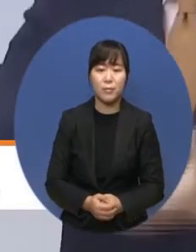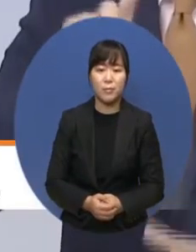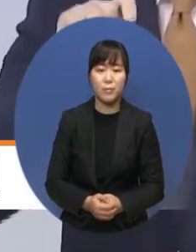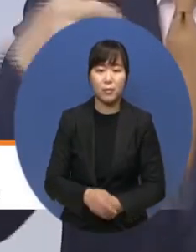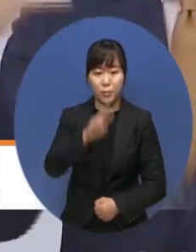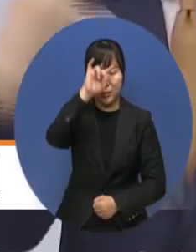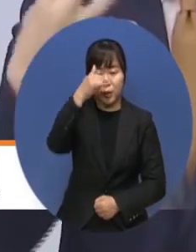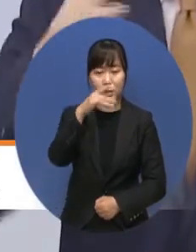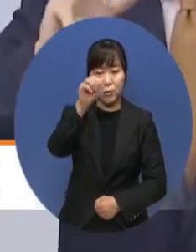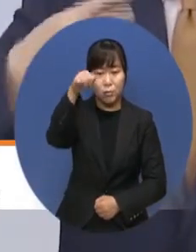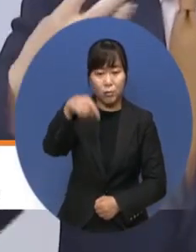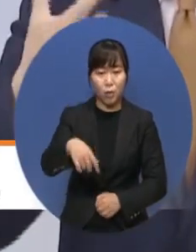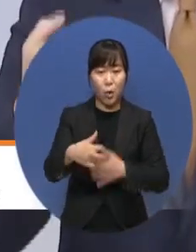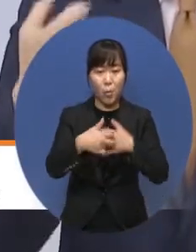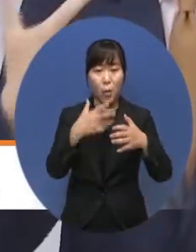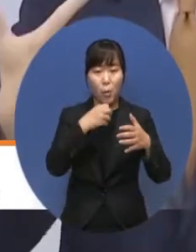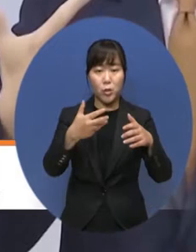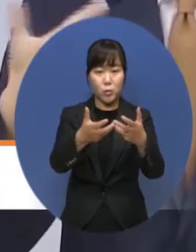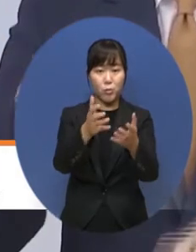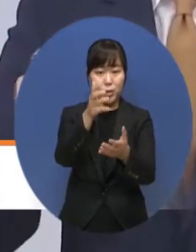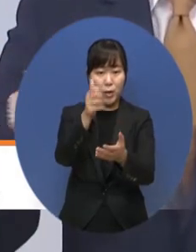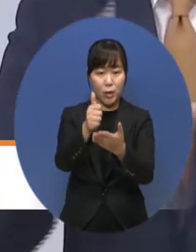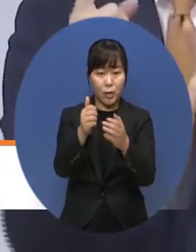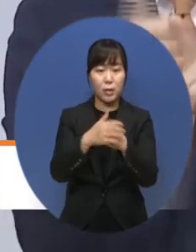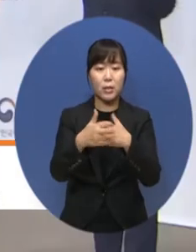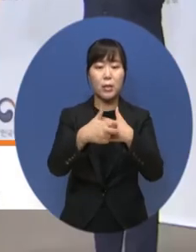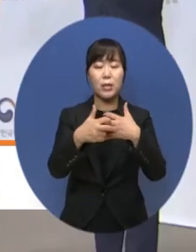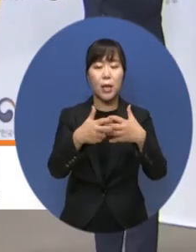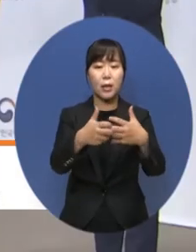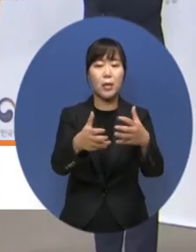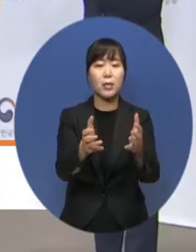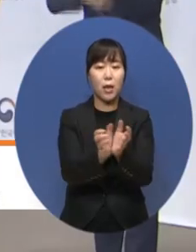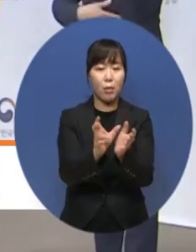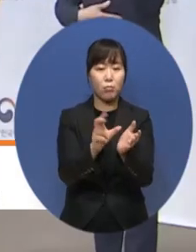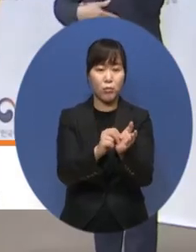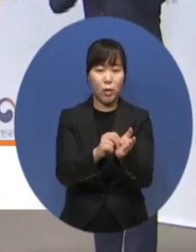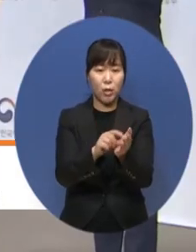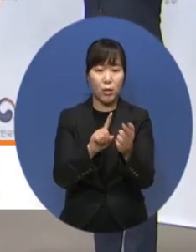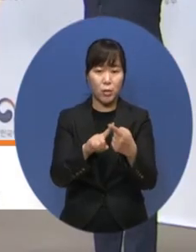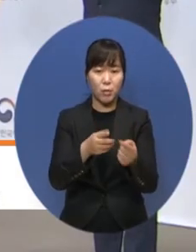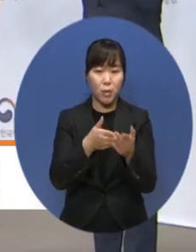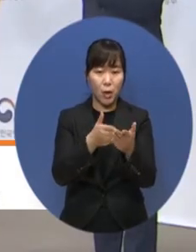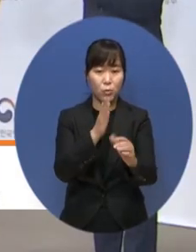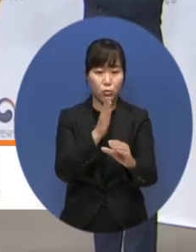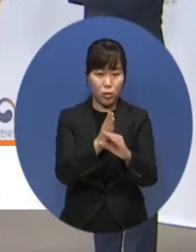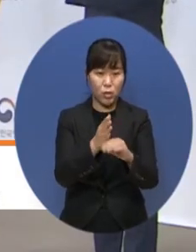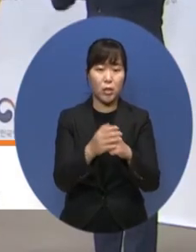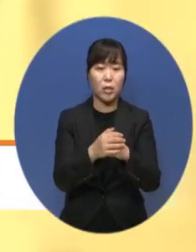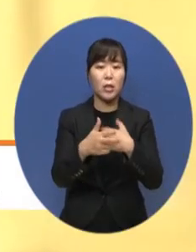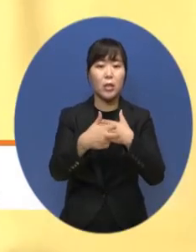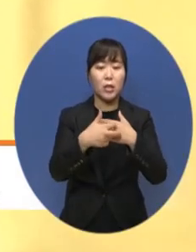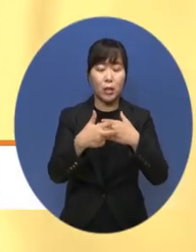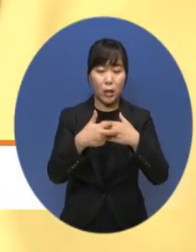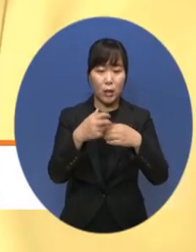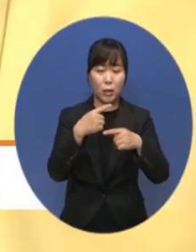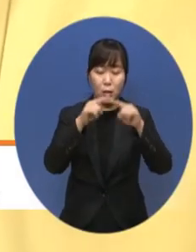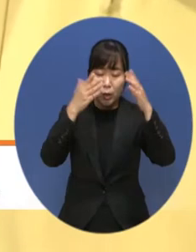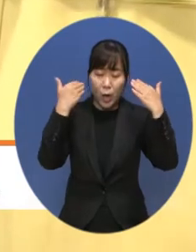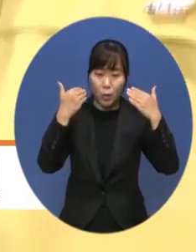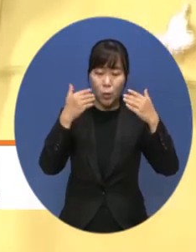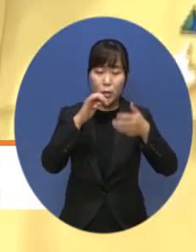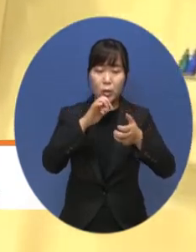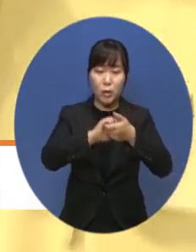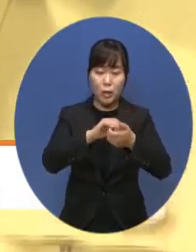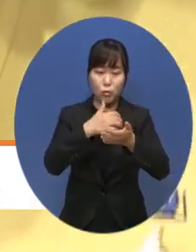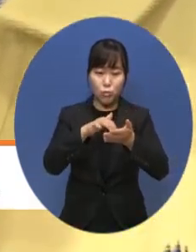방 능 후 보건복지부 장관이 의사 단체가 문제를 제기하고 있는 의과 대학 정원 확대와 00 의뢰 신설에